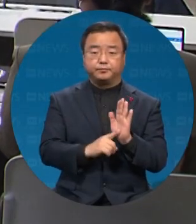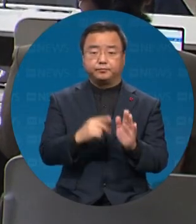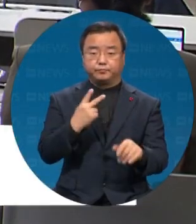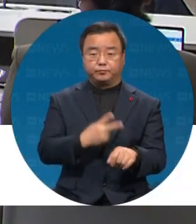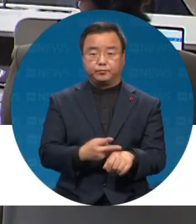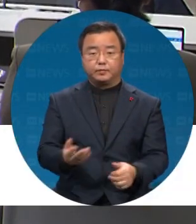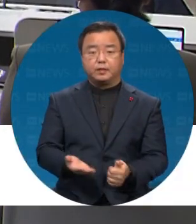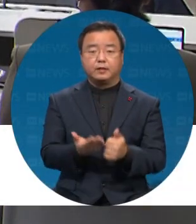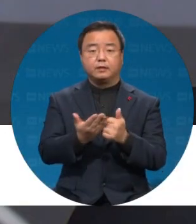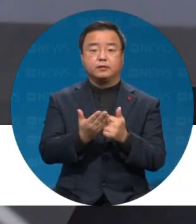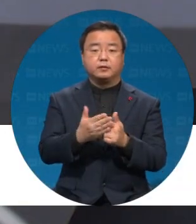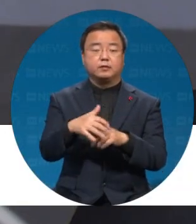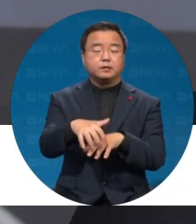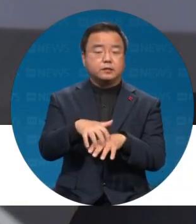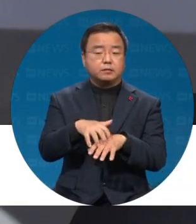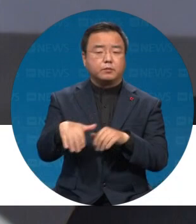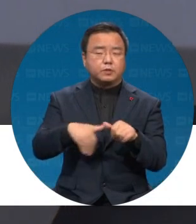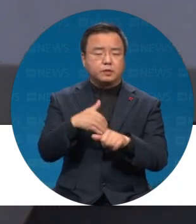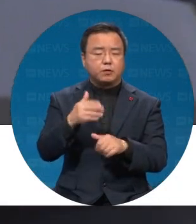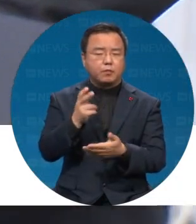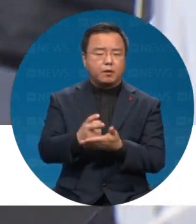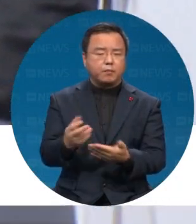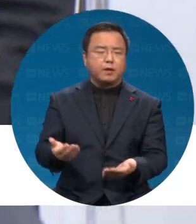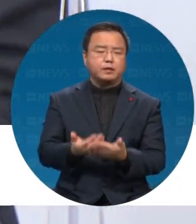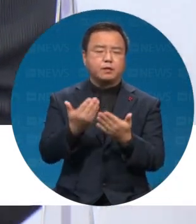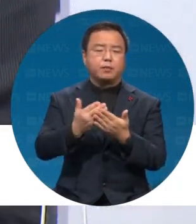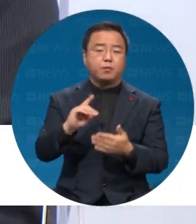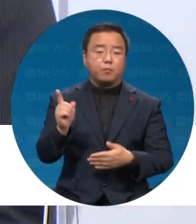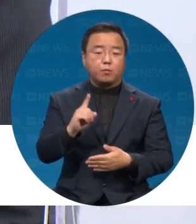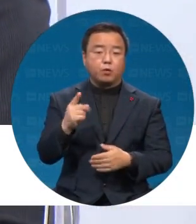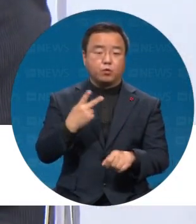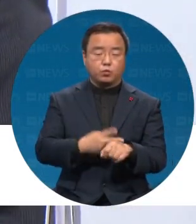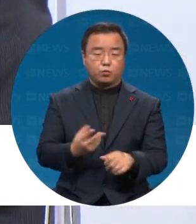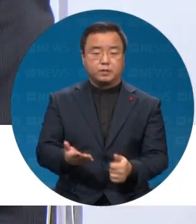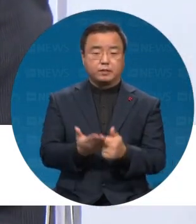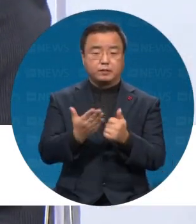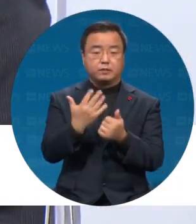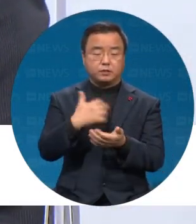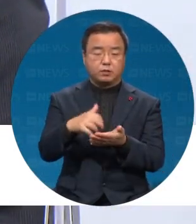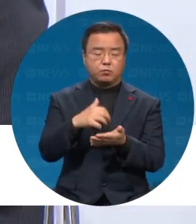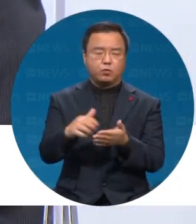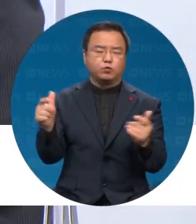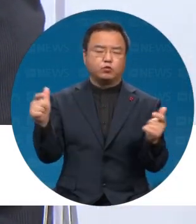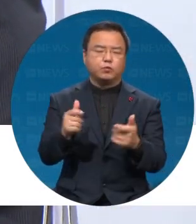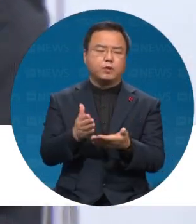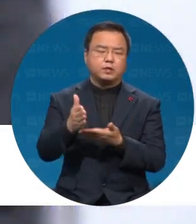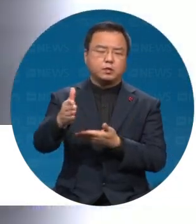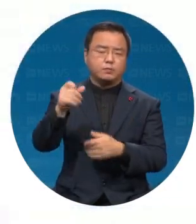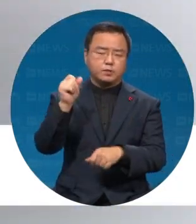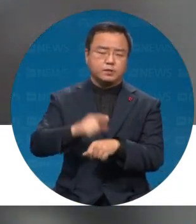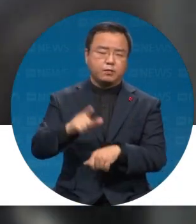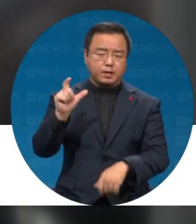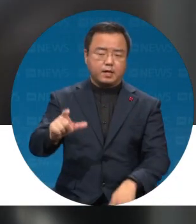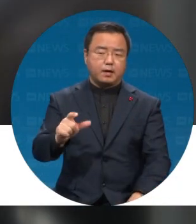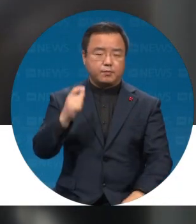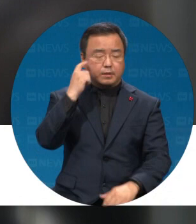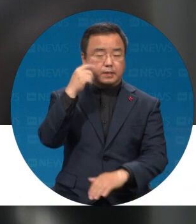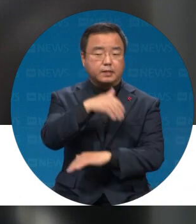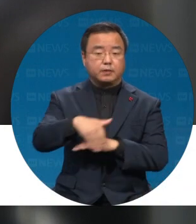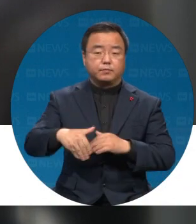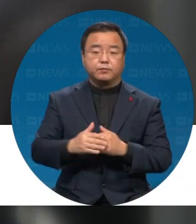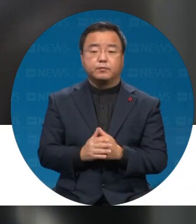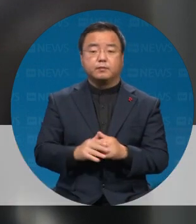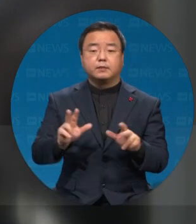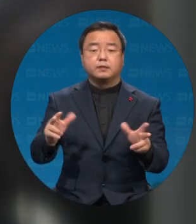양성 체제의 발전 방안 핵심은 교원 양성 규모는 줄이고 전문성은 강화하겠다는 겁니다 그동안